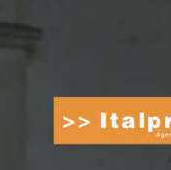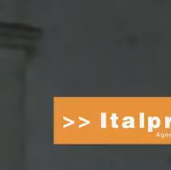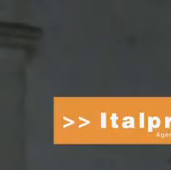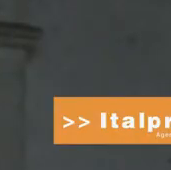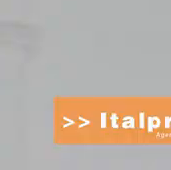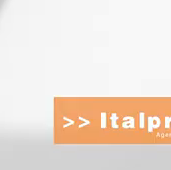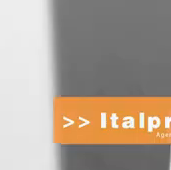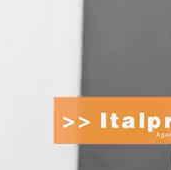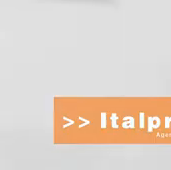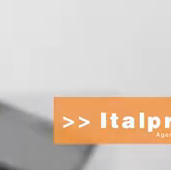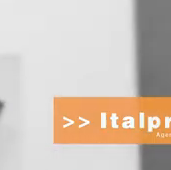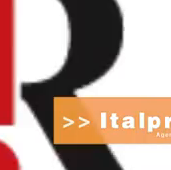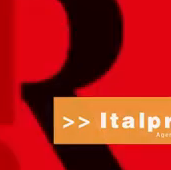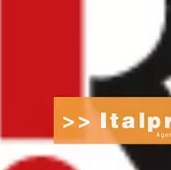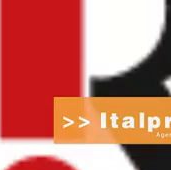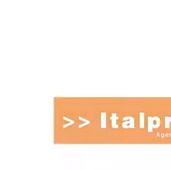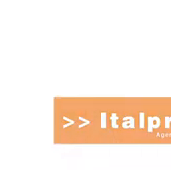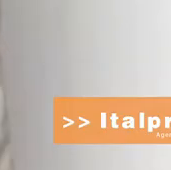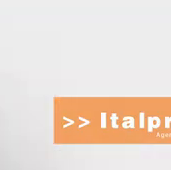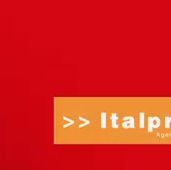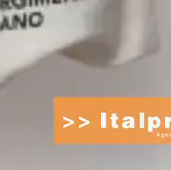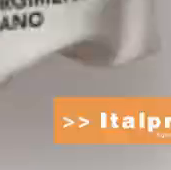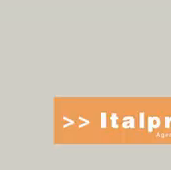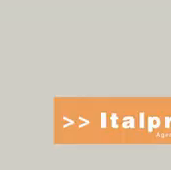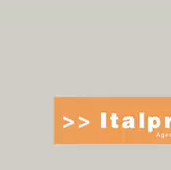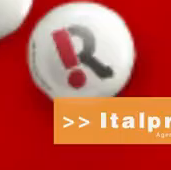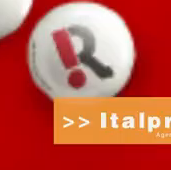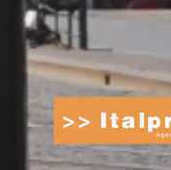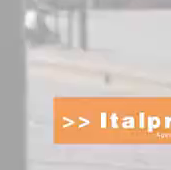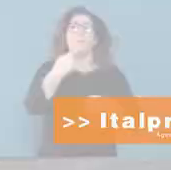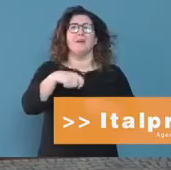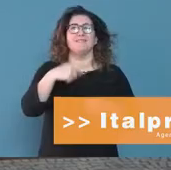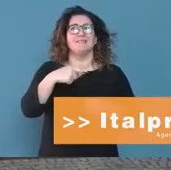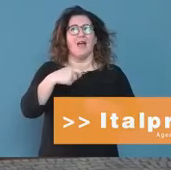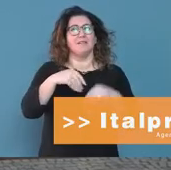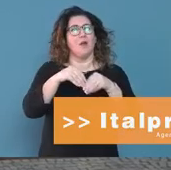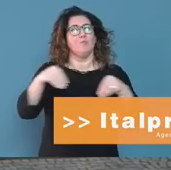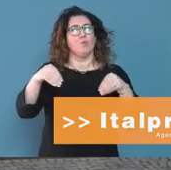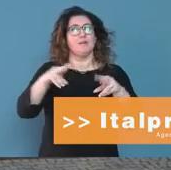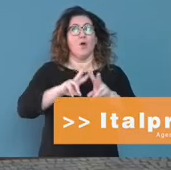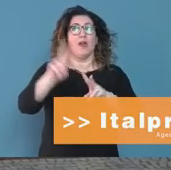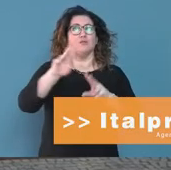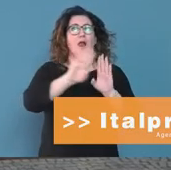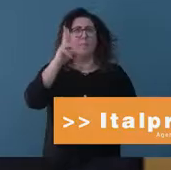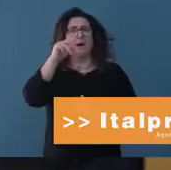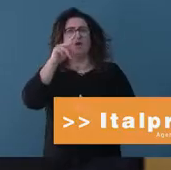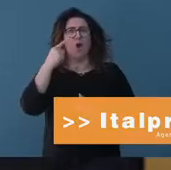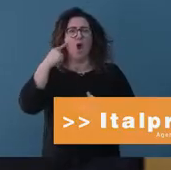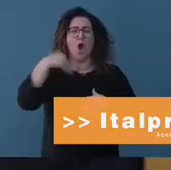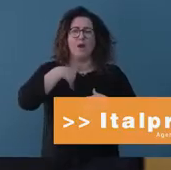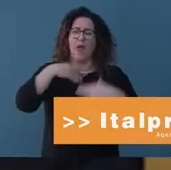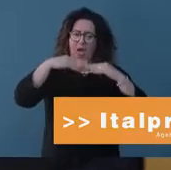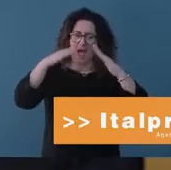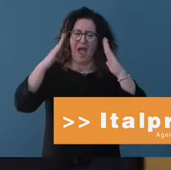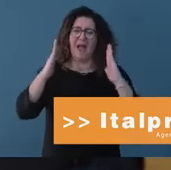logo ideato dagli studenti dell'istituto europeo per il design e con un convegno in streaming per riflettere su quanto sia attuale oggi la ricerca